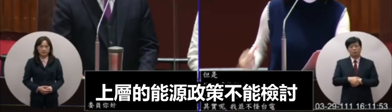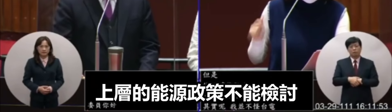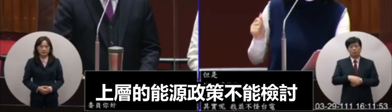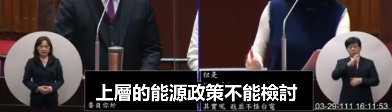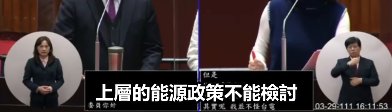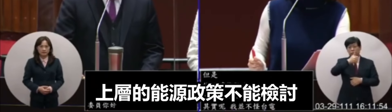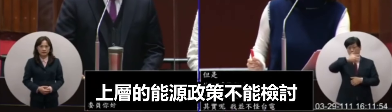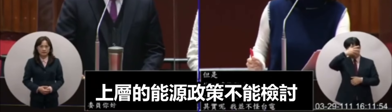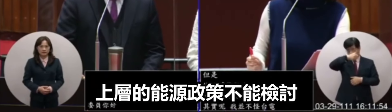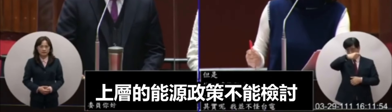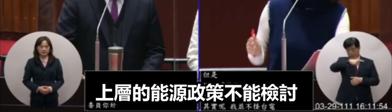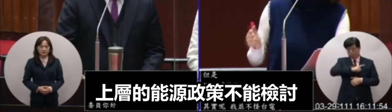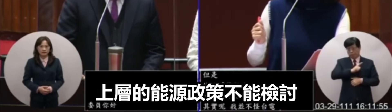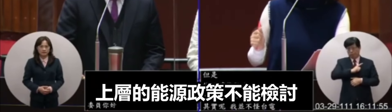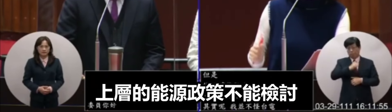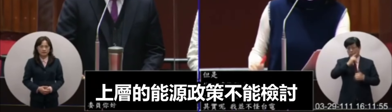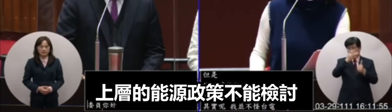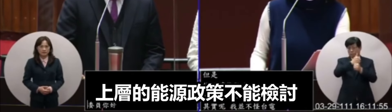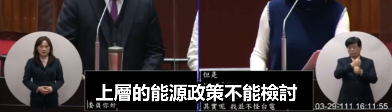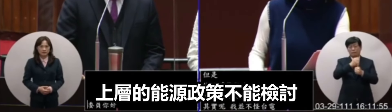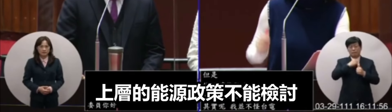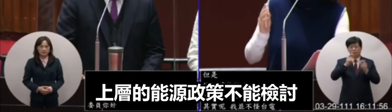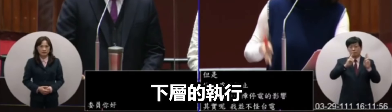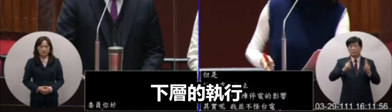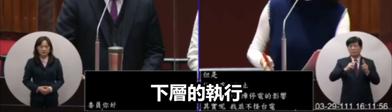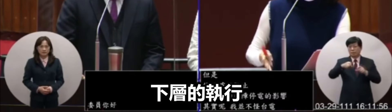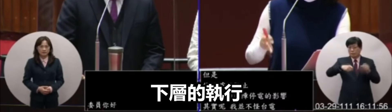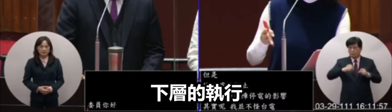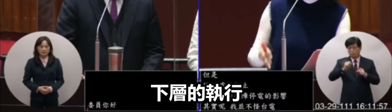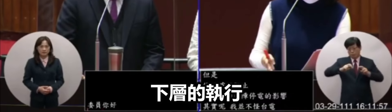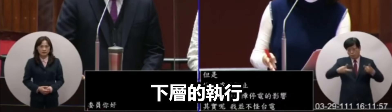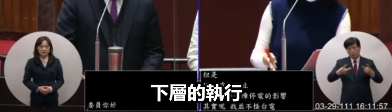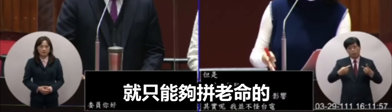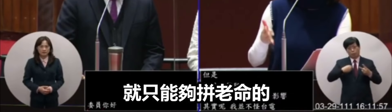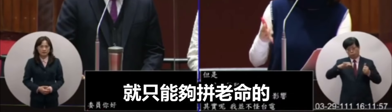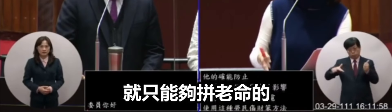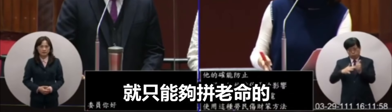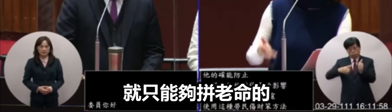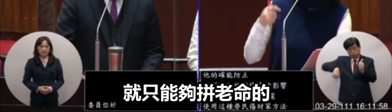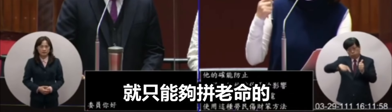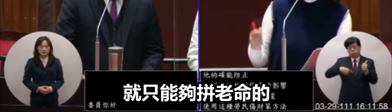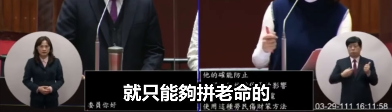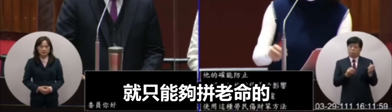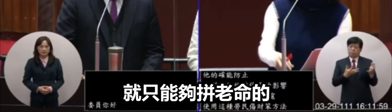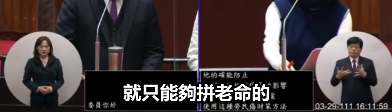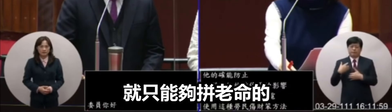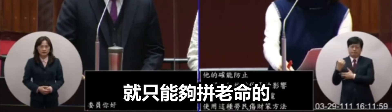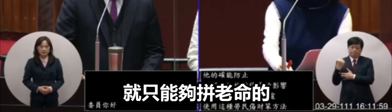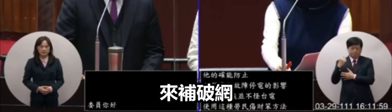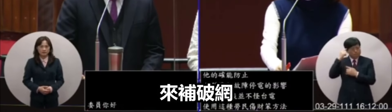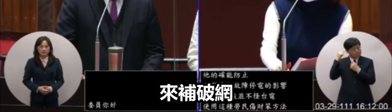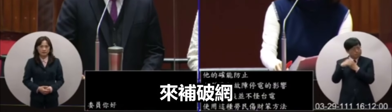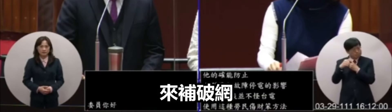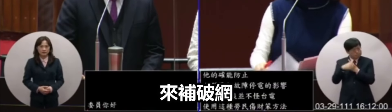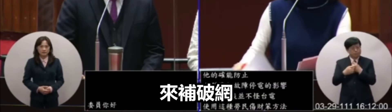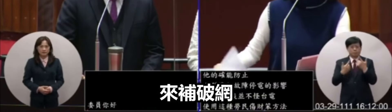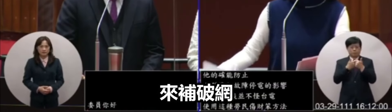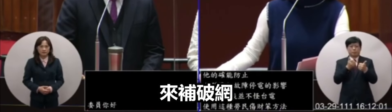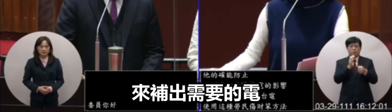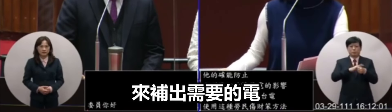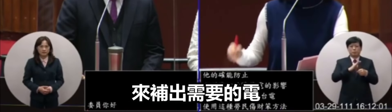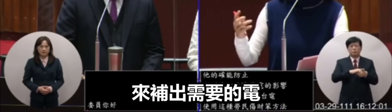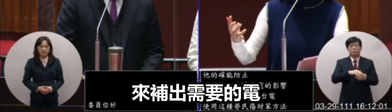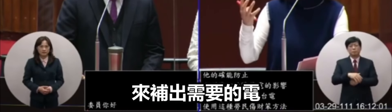上层的能源政策不能检讨，下层的执行呢，就只能够拼老命的来补破